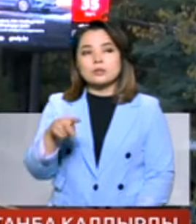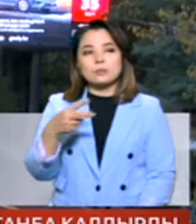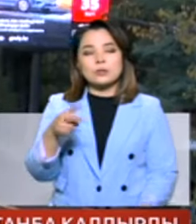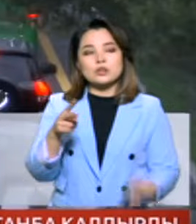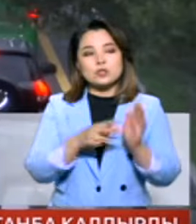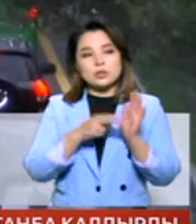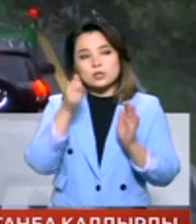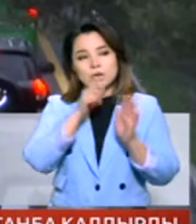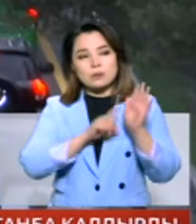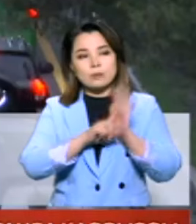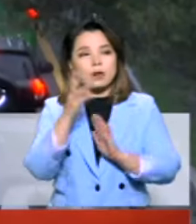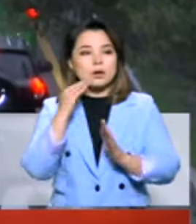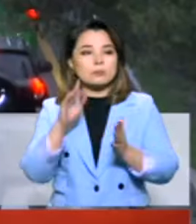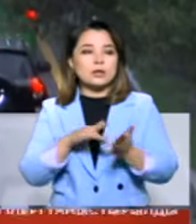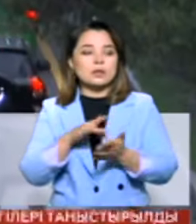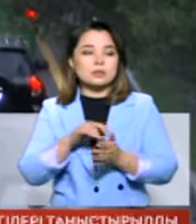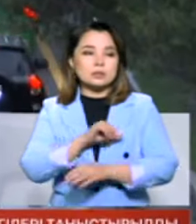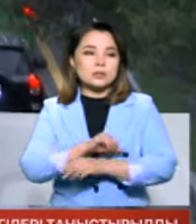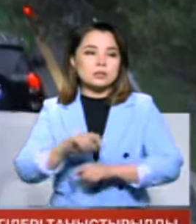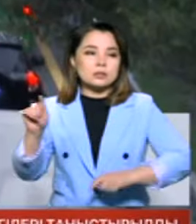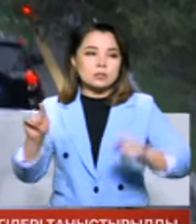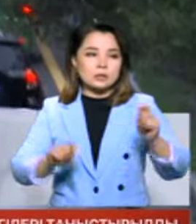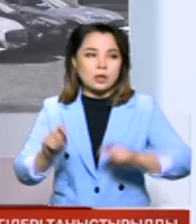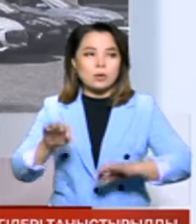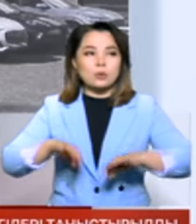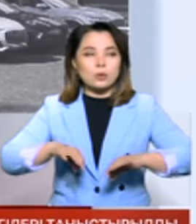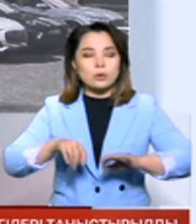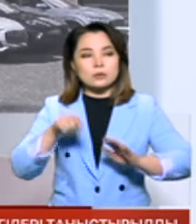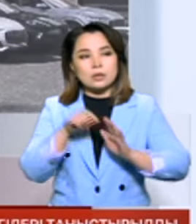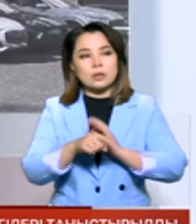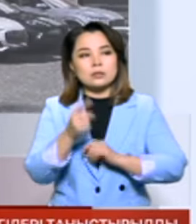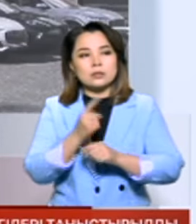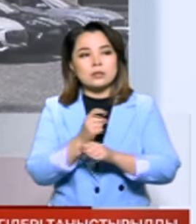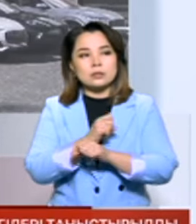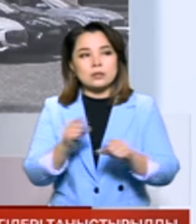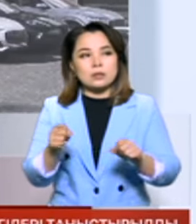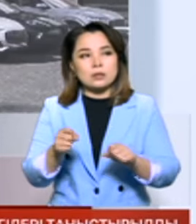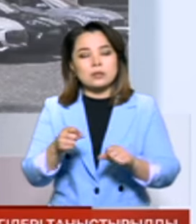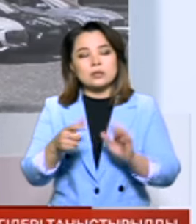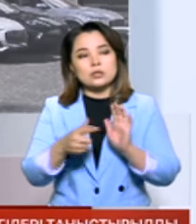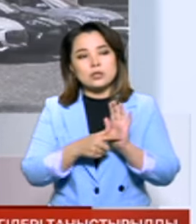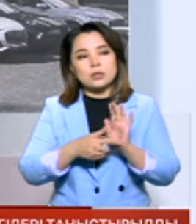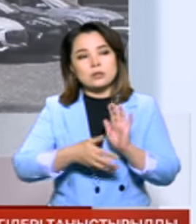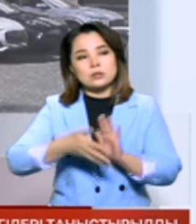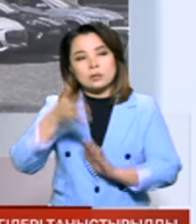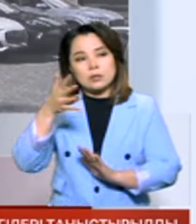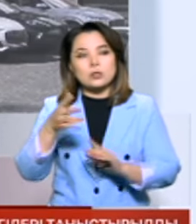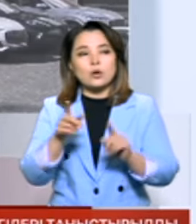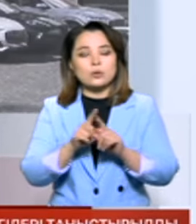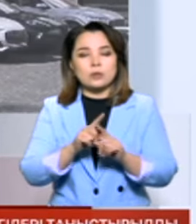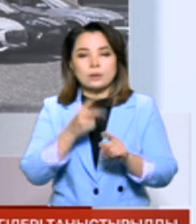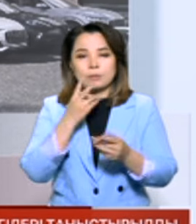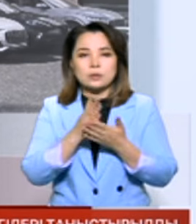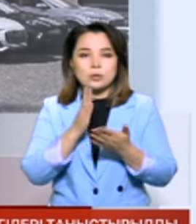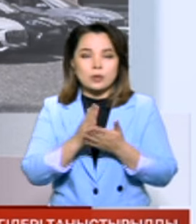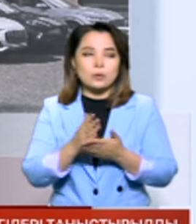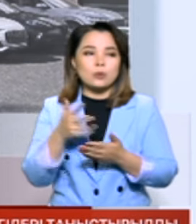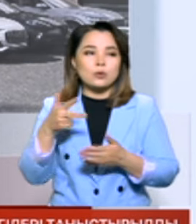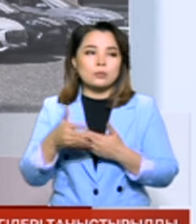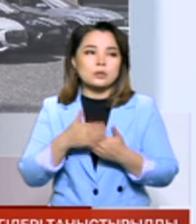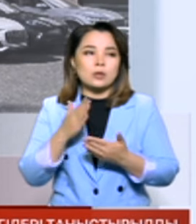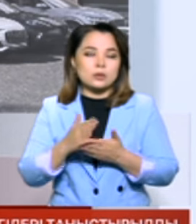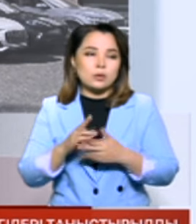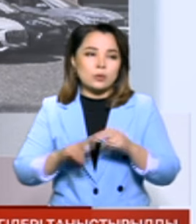2027 жылдан бастап Алматыға сырттан келетін көліктер кіргізілмейді. Келер жылы 7 қабатты, сыйымдылығы 3000 көлікке арналған тұрақтың